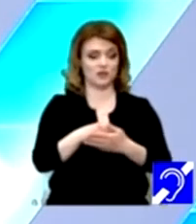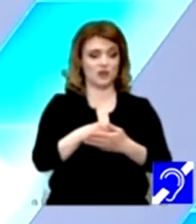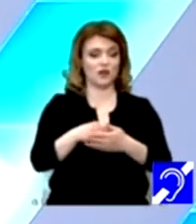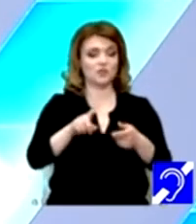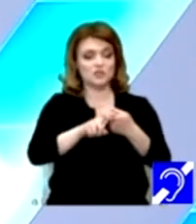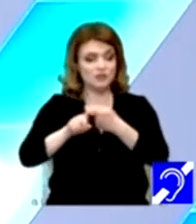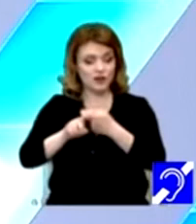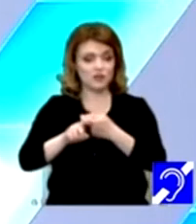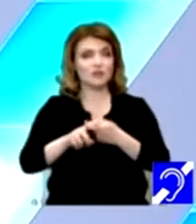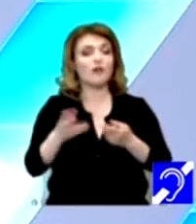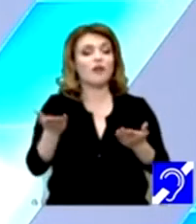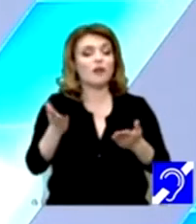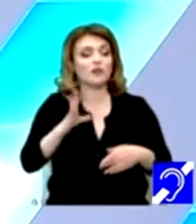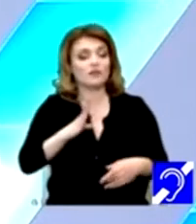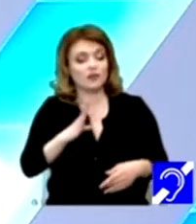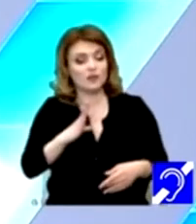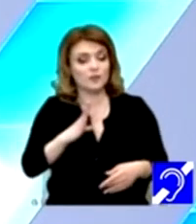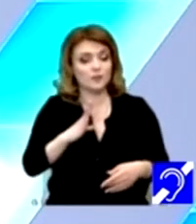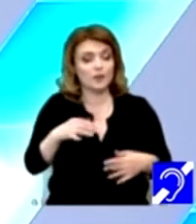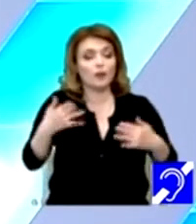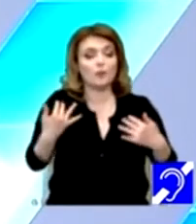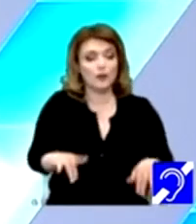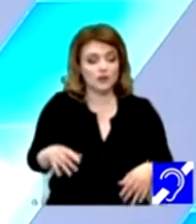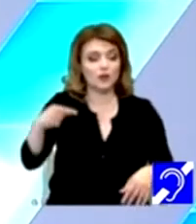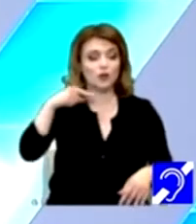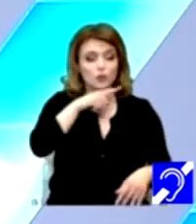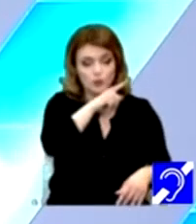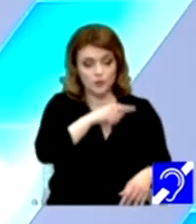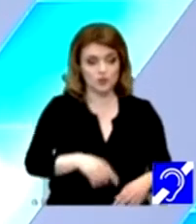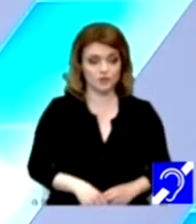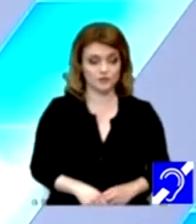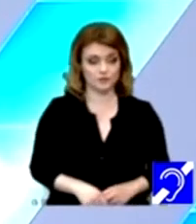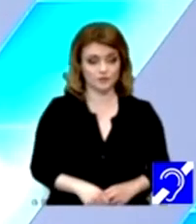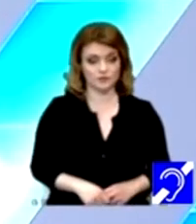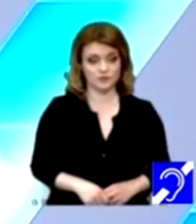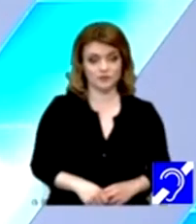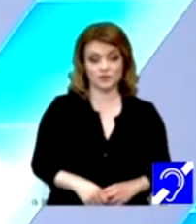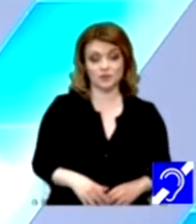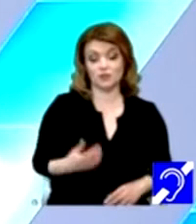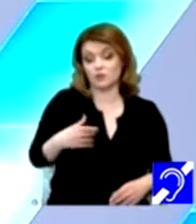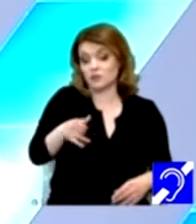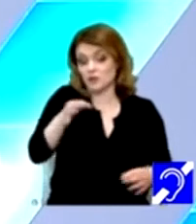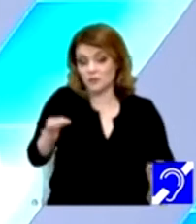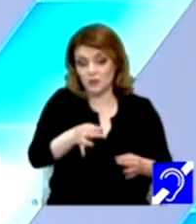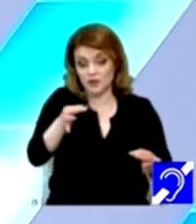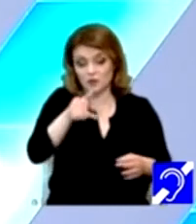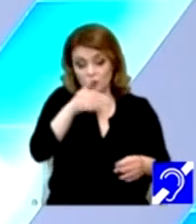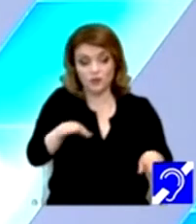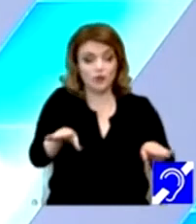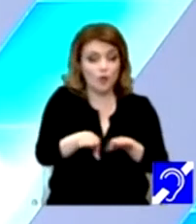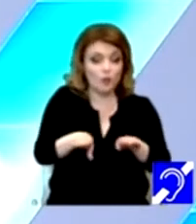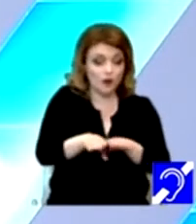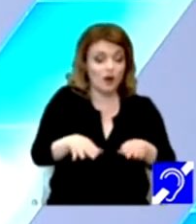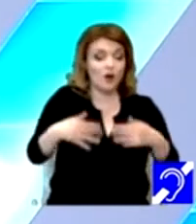de care ar fi pierderile economice, dar nimic nu poate fi comparat cu